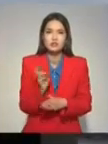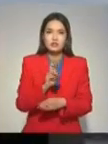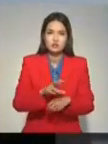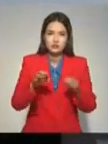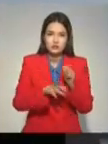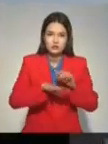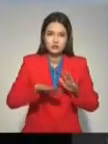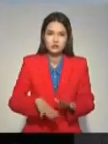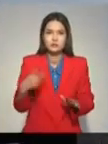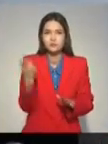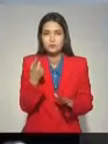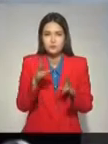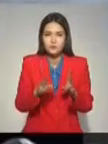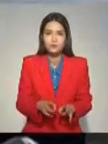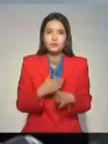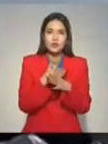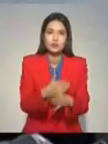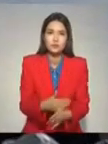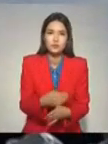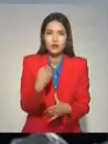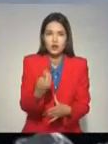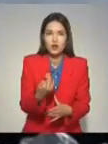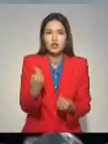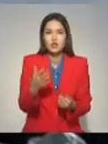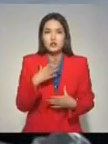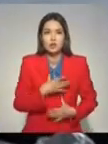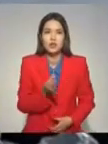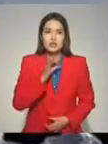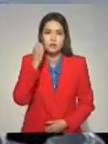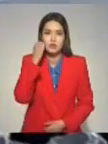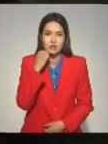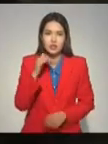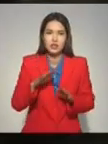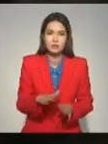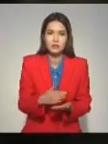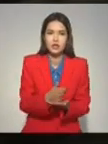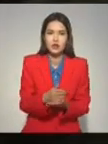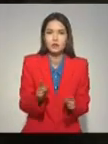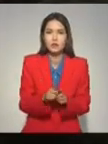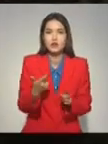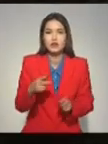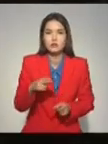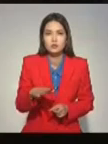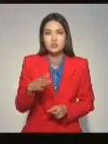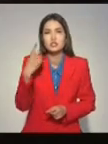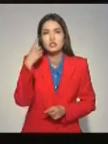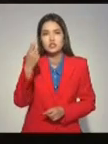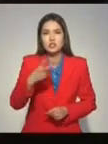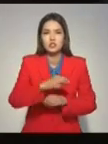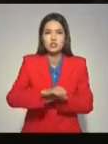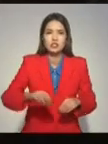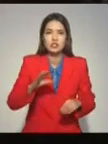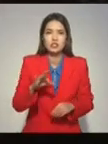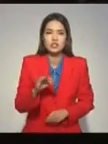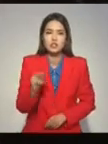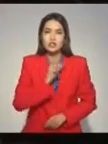бедствия первыми среди других оказавших помощь стран. Им пришлось использовать старые методы навигации, поскольку GPS-сигналы на территории